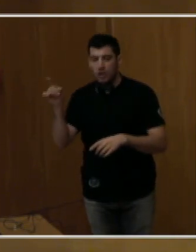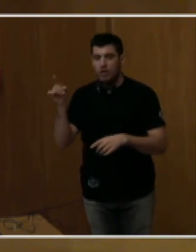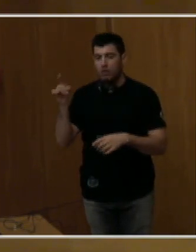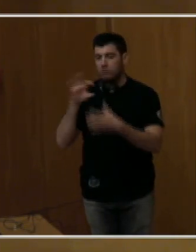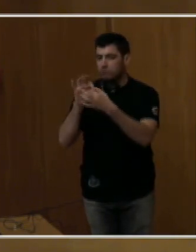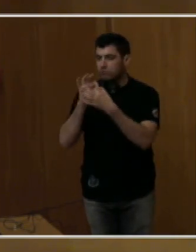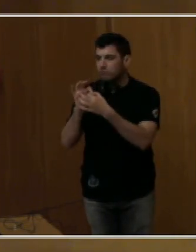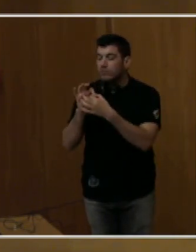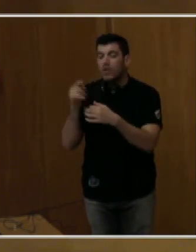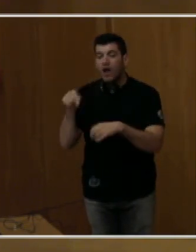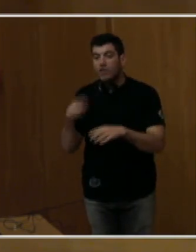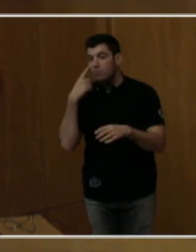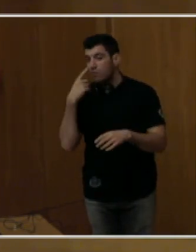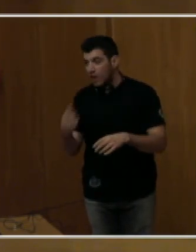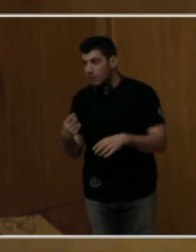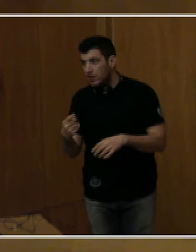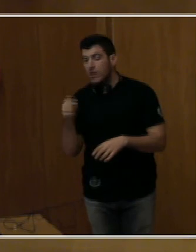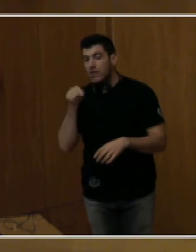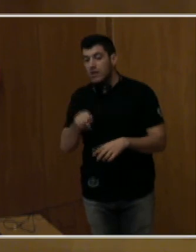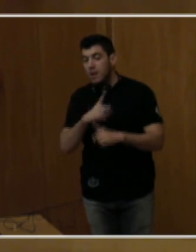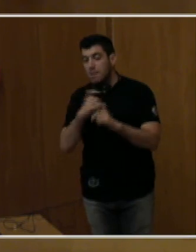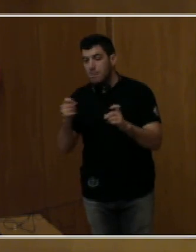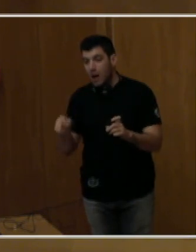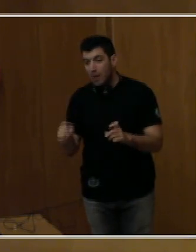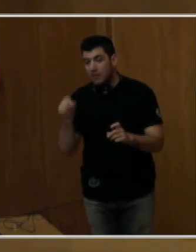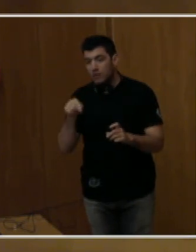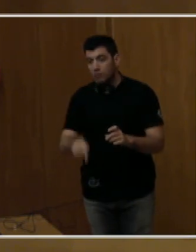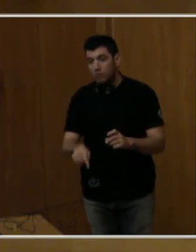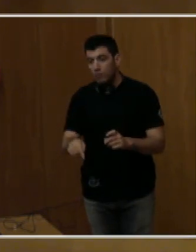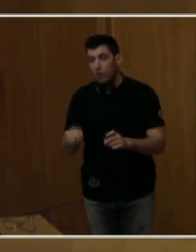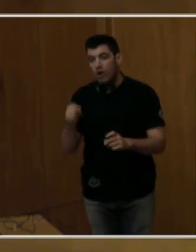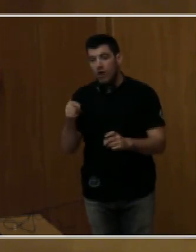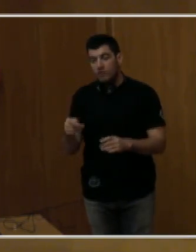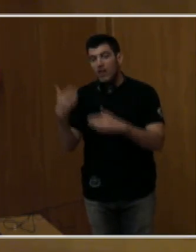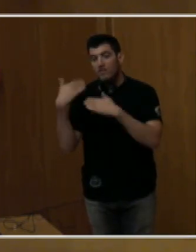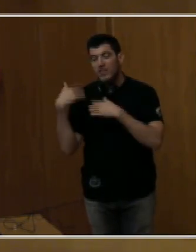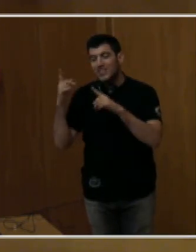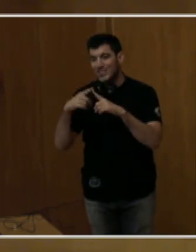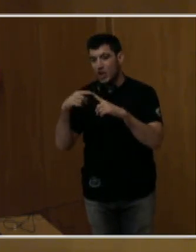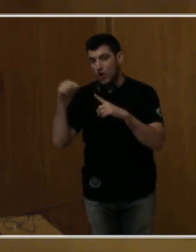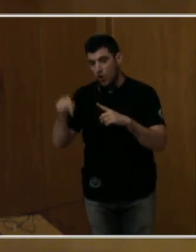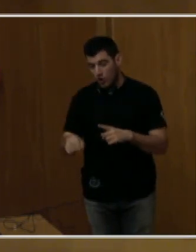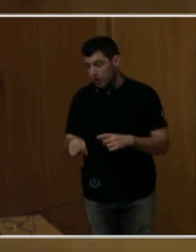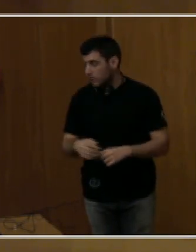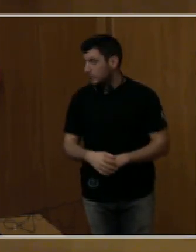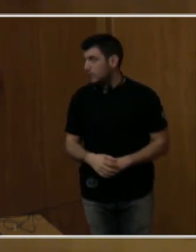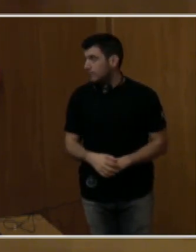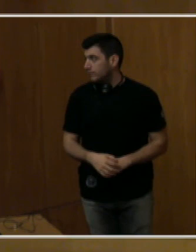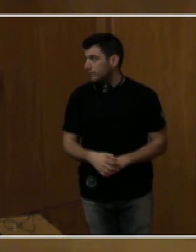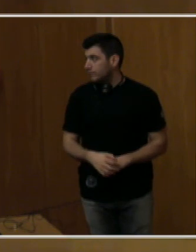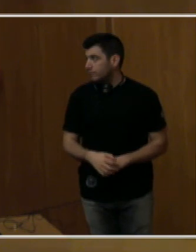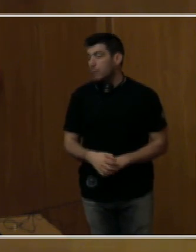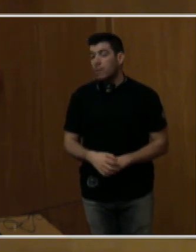Οπότε αυτά θέλω να σας πω που βλέπετε. Είναι πράγματα τα οποία είναι στην αιχμή της τεχνολογίας. Κολλάω στην πρώτη ομιλία με την οποία ξεκίνησε ο